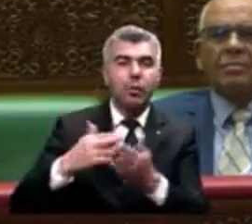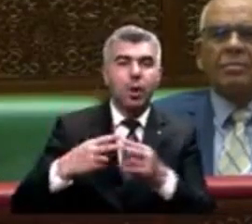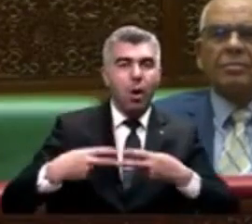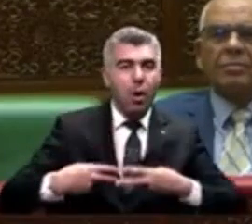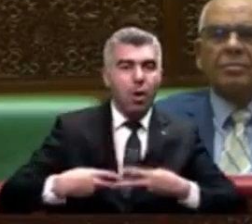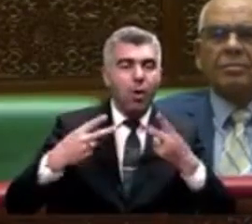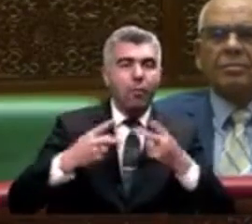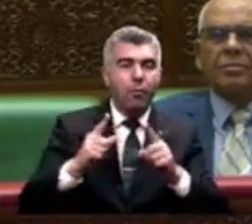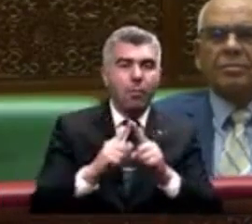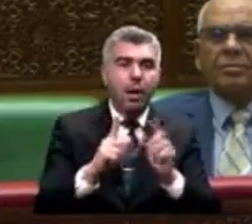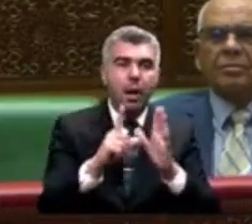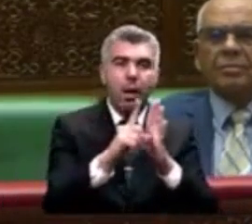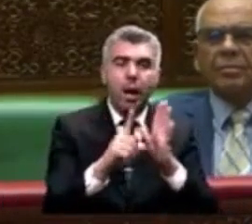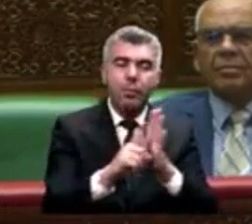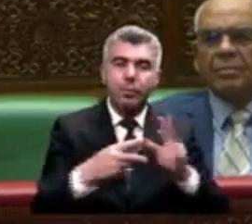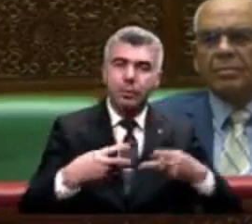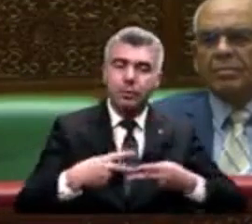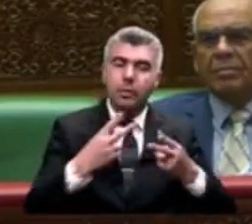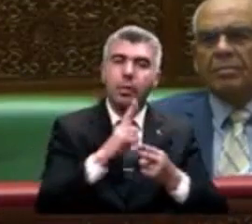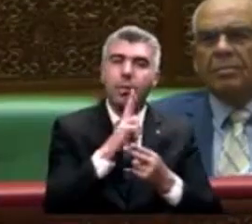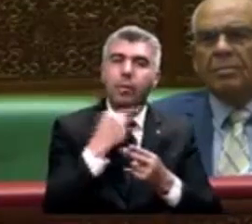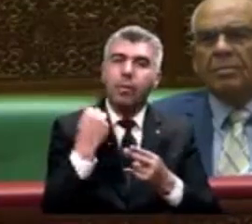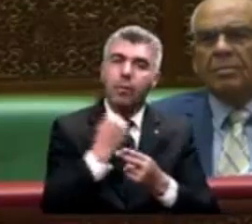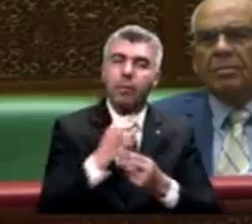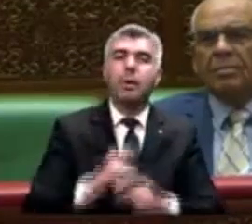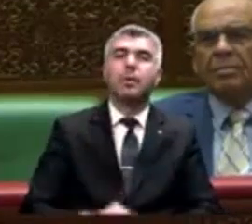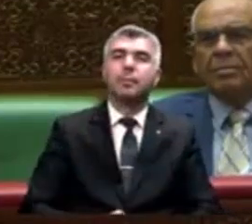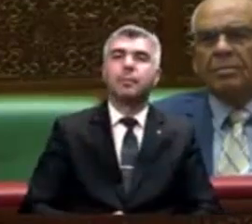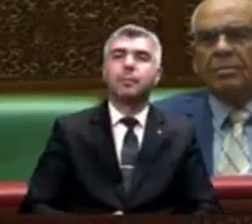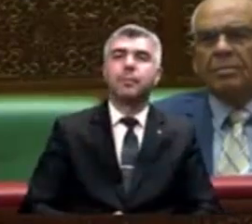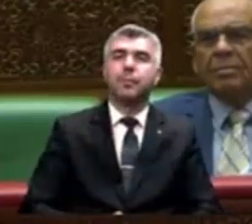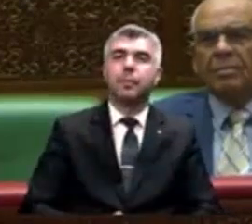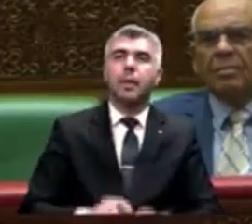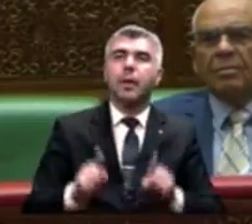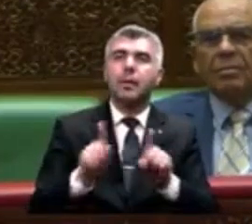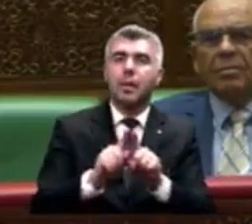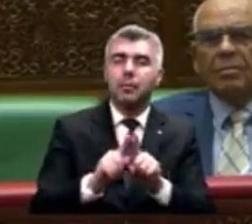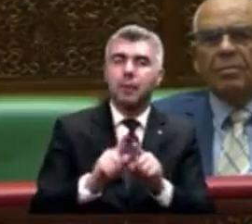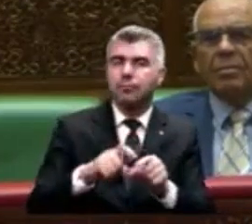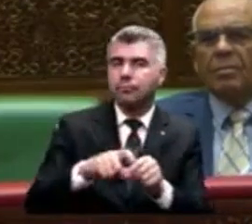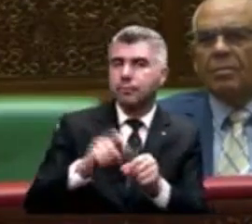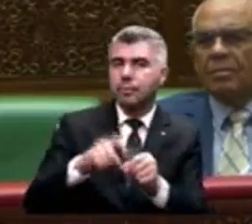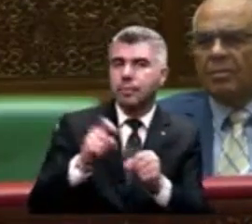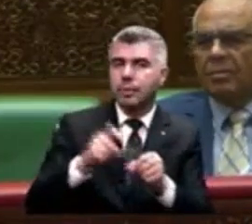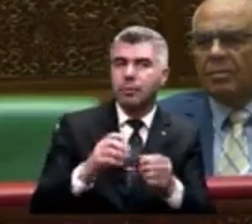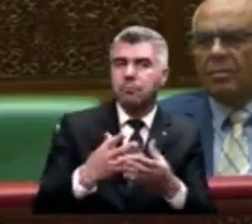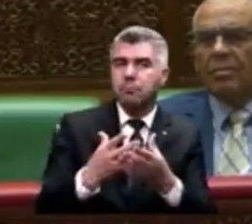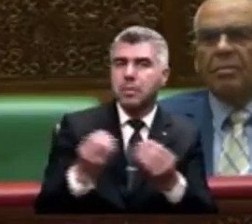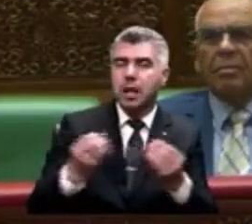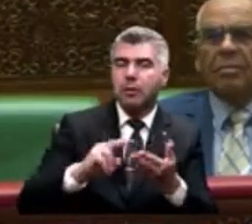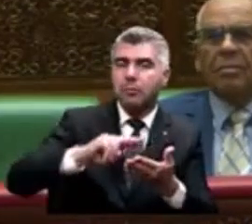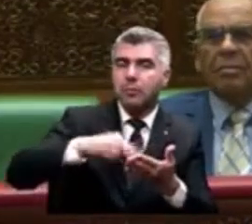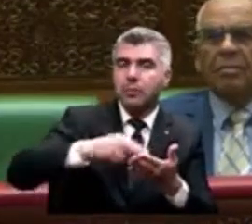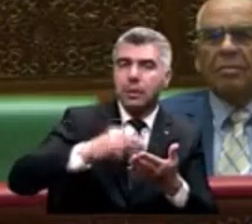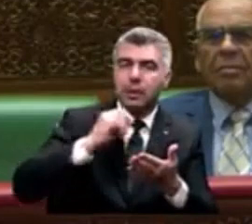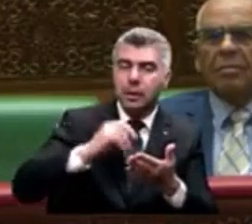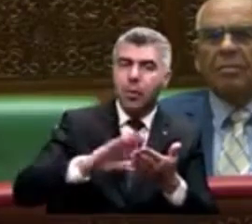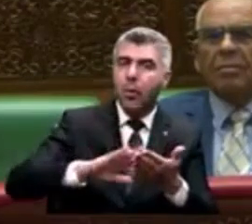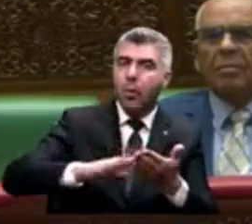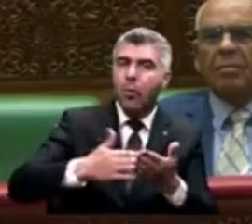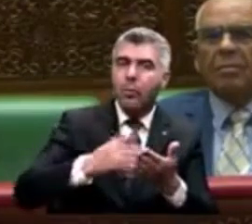الميثاق اللي جات به الحكومة ديالكم، وللأسف تنصلات منه العديد من الأطراف الموقعة إلى ما قلتش